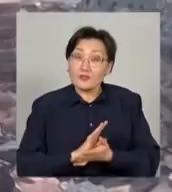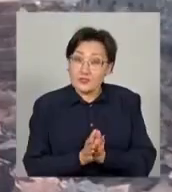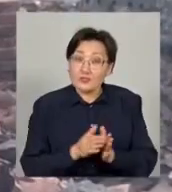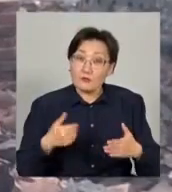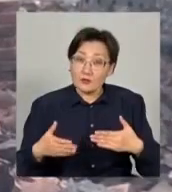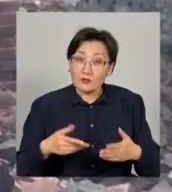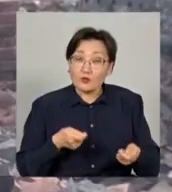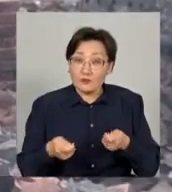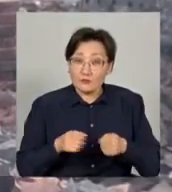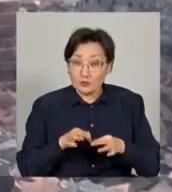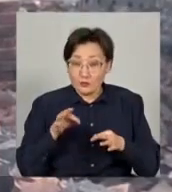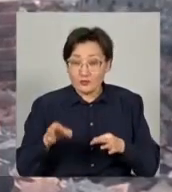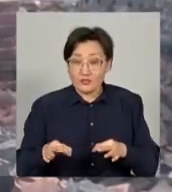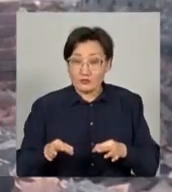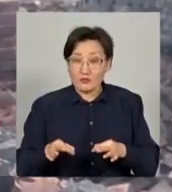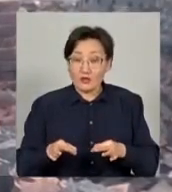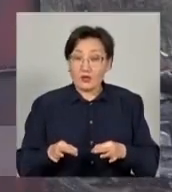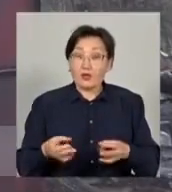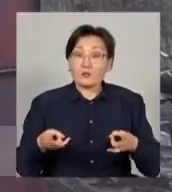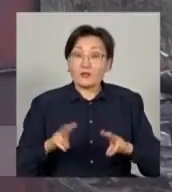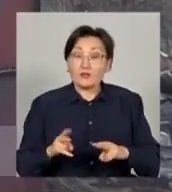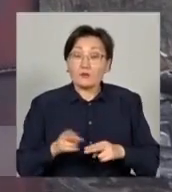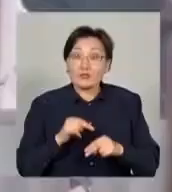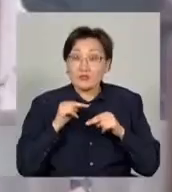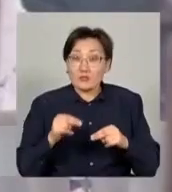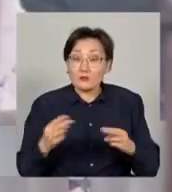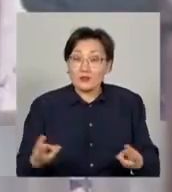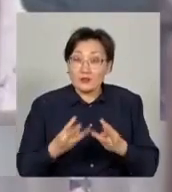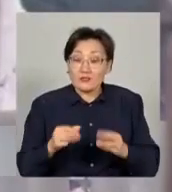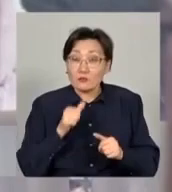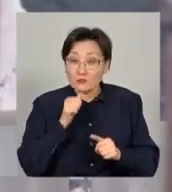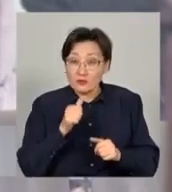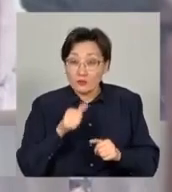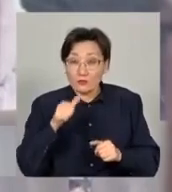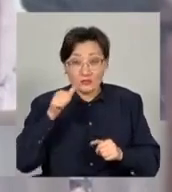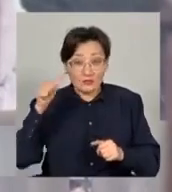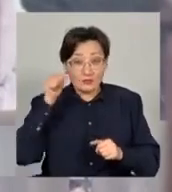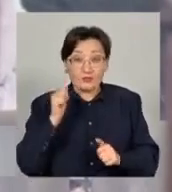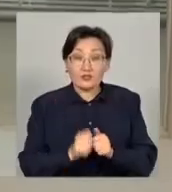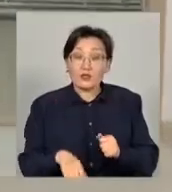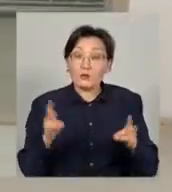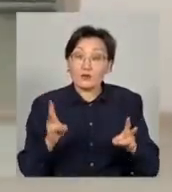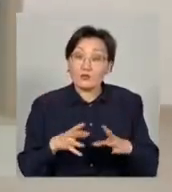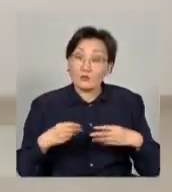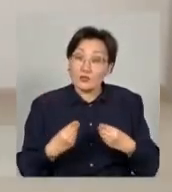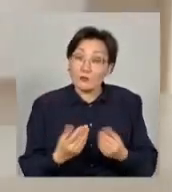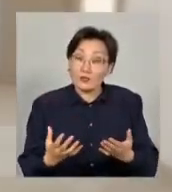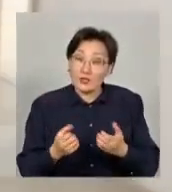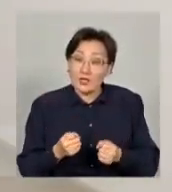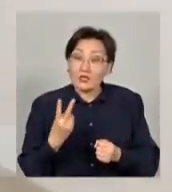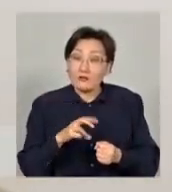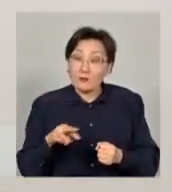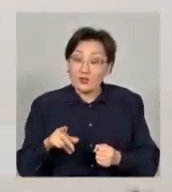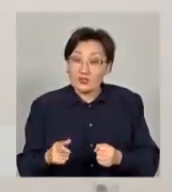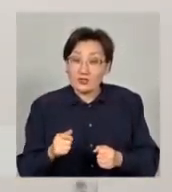области. Не остались без внимания и погорельцы в Костанае. В прошлом году каждая пострадавшая семья получила по 2